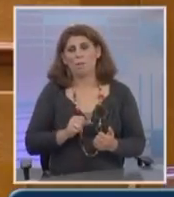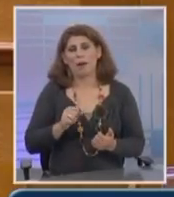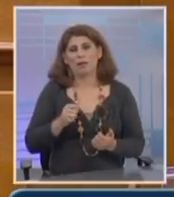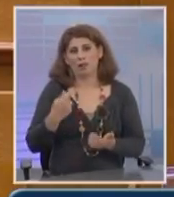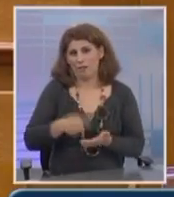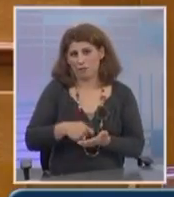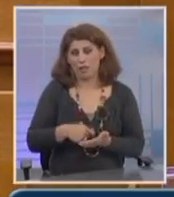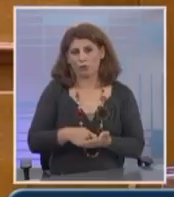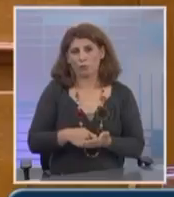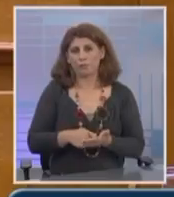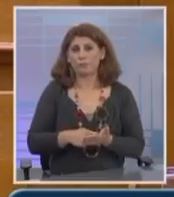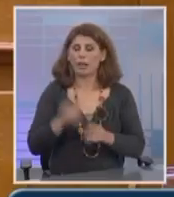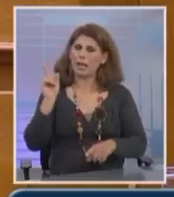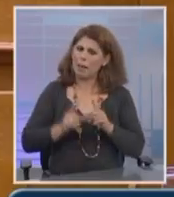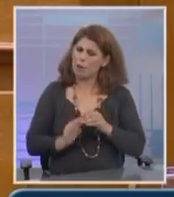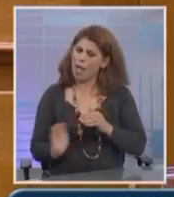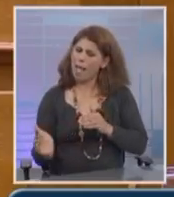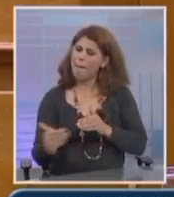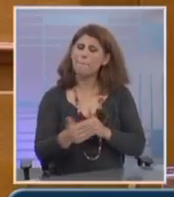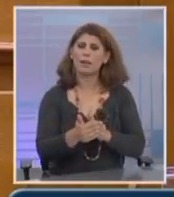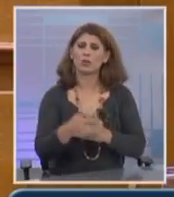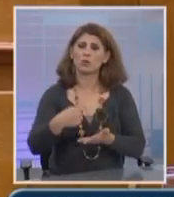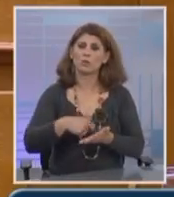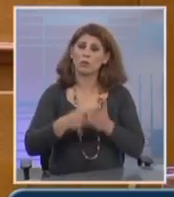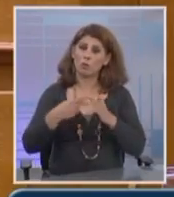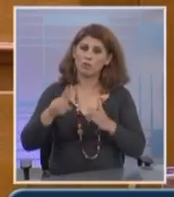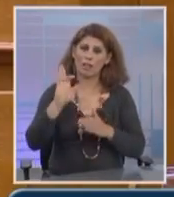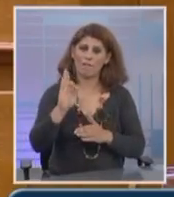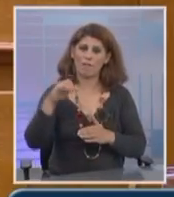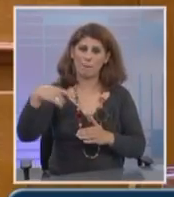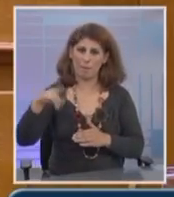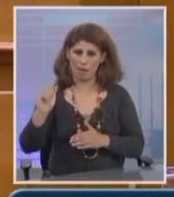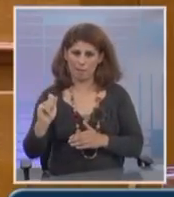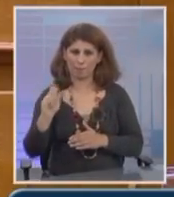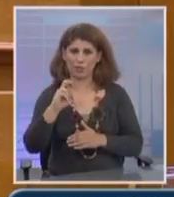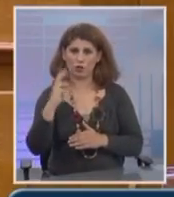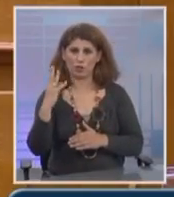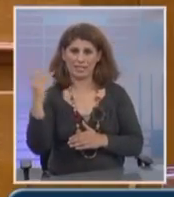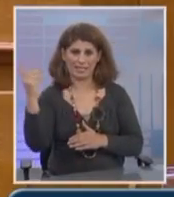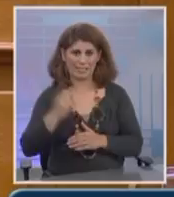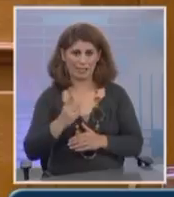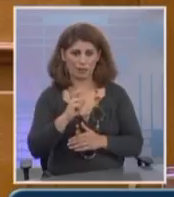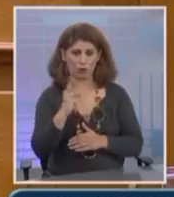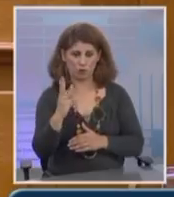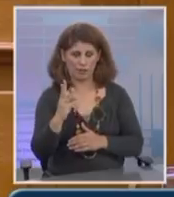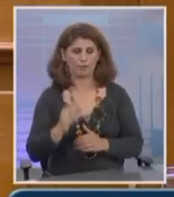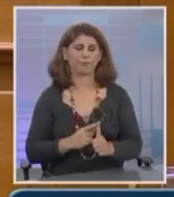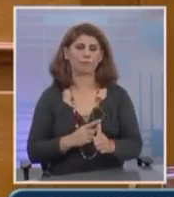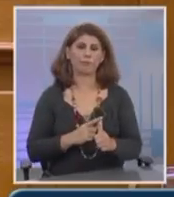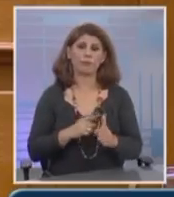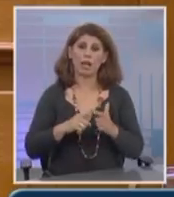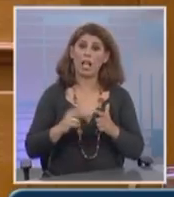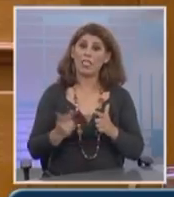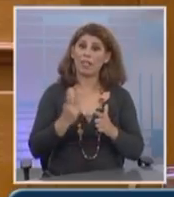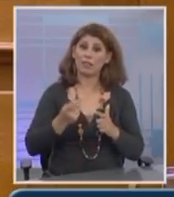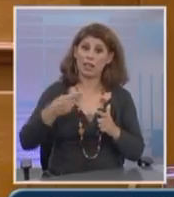κάποιους από τους έμεσους φόρους, τους οποίους αυξάνεται. ΦΠΑ στο 24% από το 23%. Δεύτερη